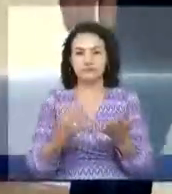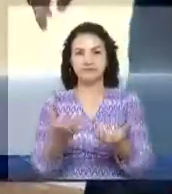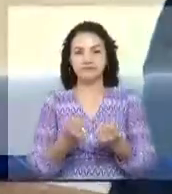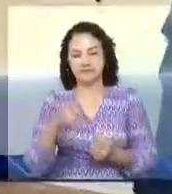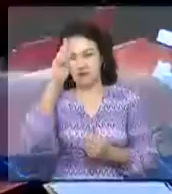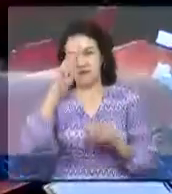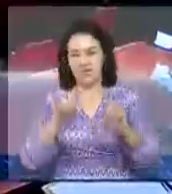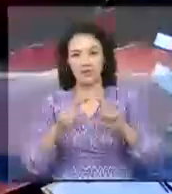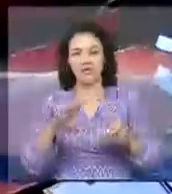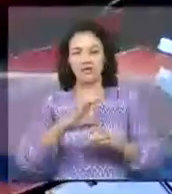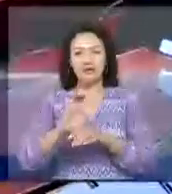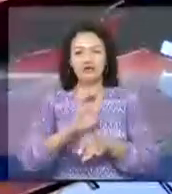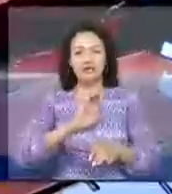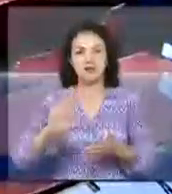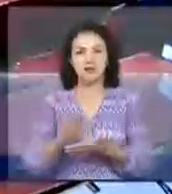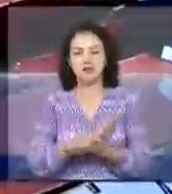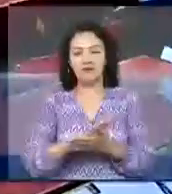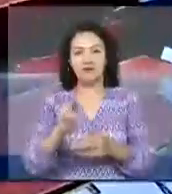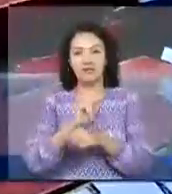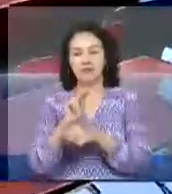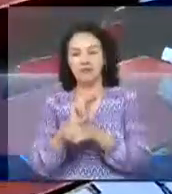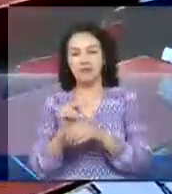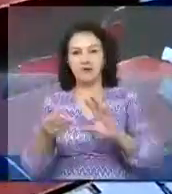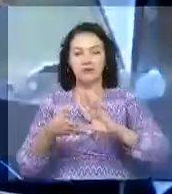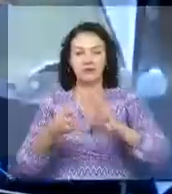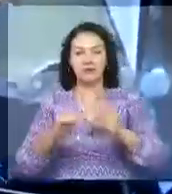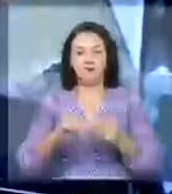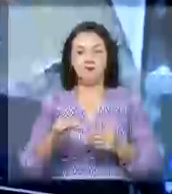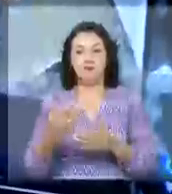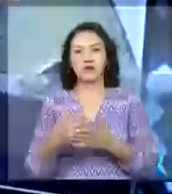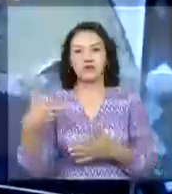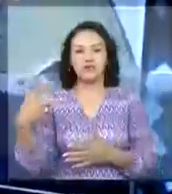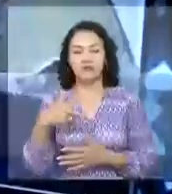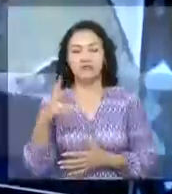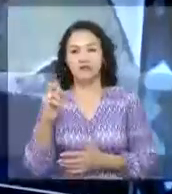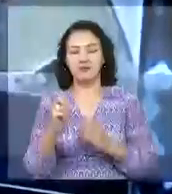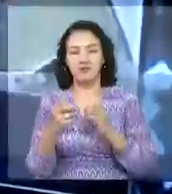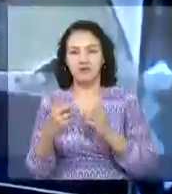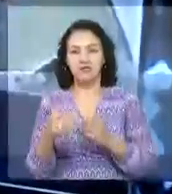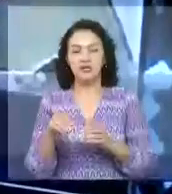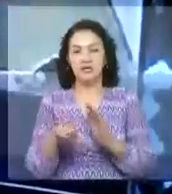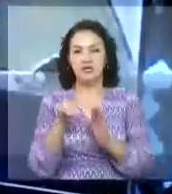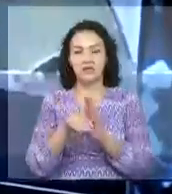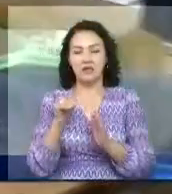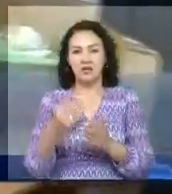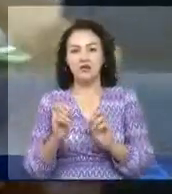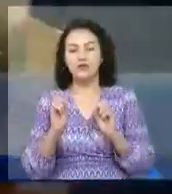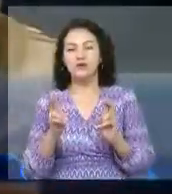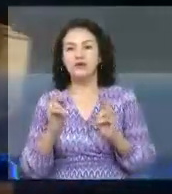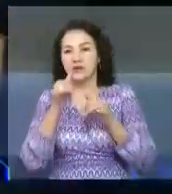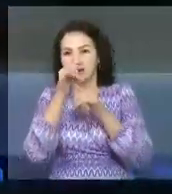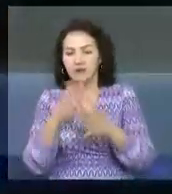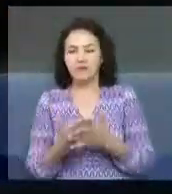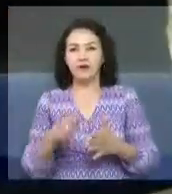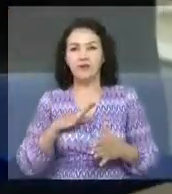государственных образовательных грантов на бесплатное обучение. В общей сложности от Актюбинского региона 3211 человек прошли отбор. Кто не смог преодолеть барьер,